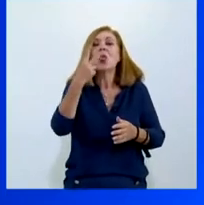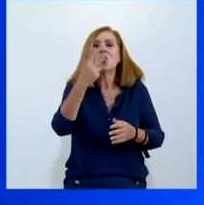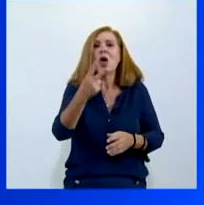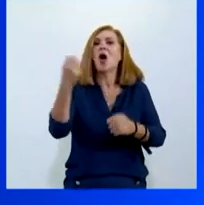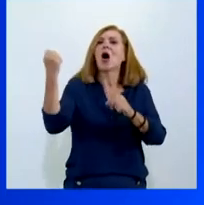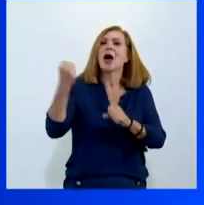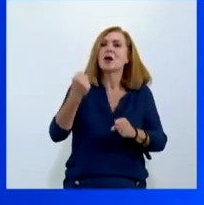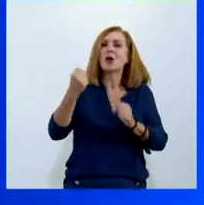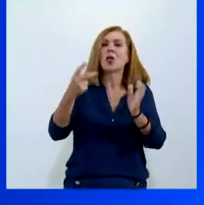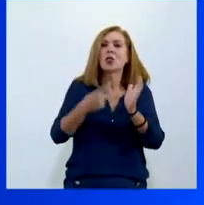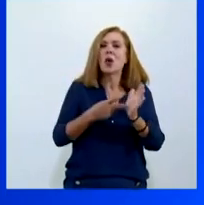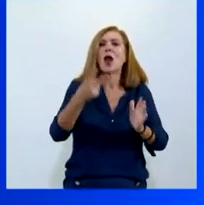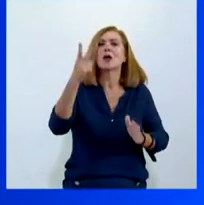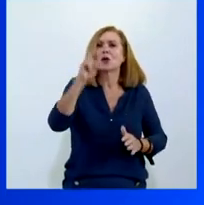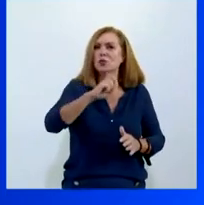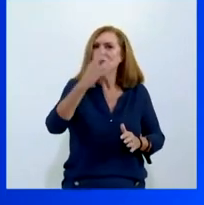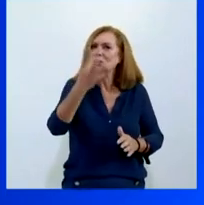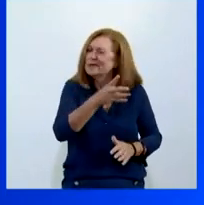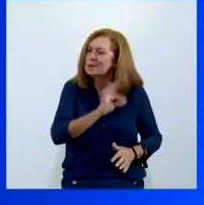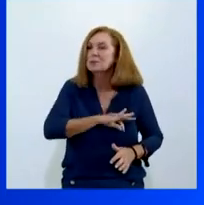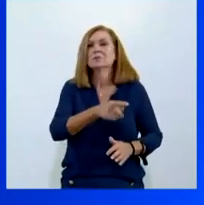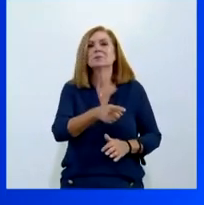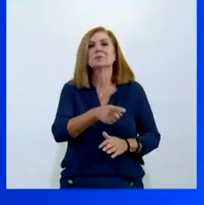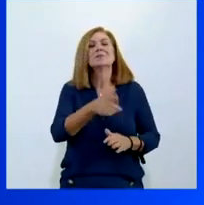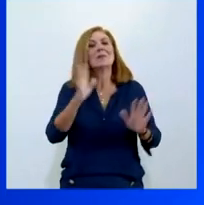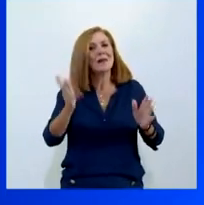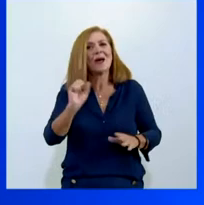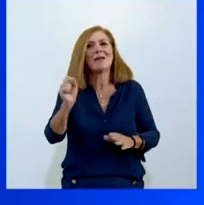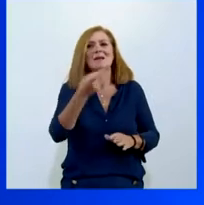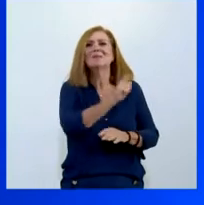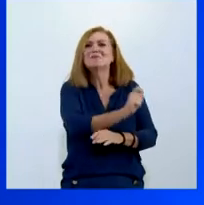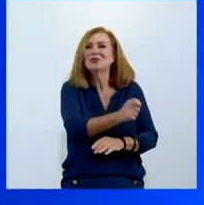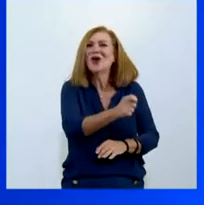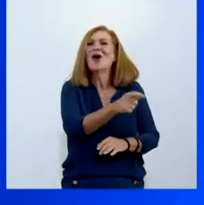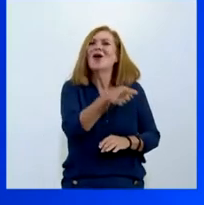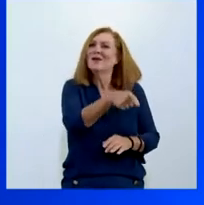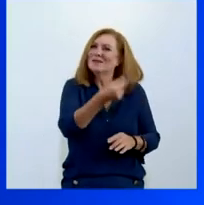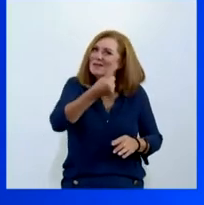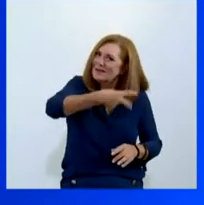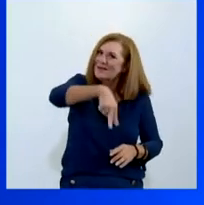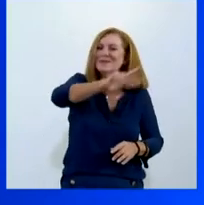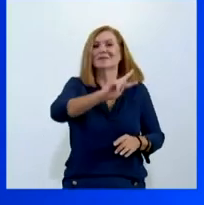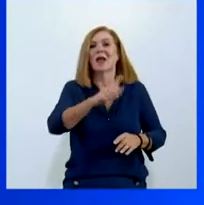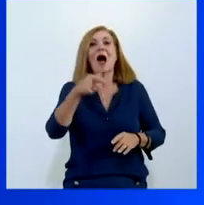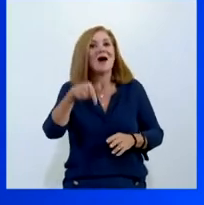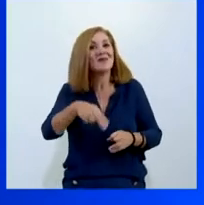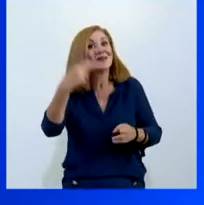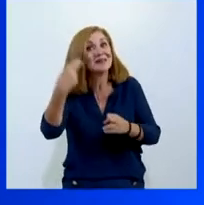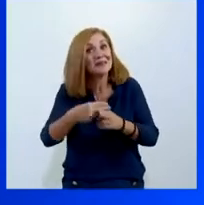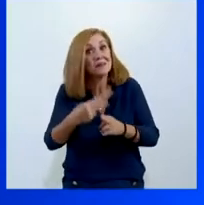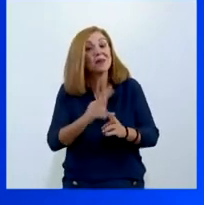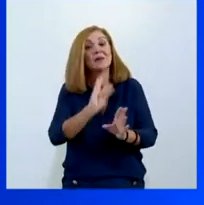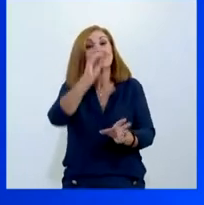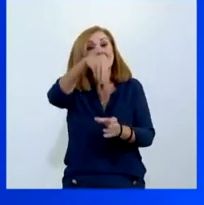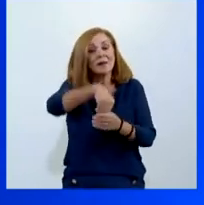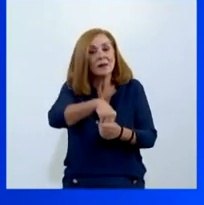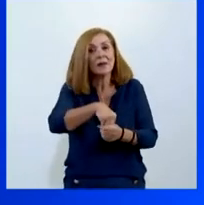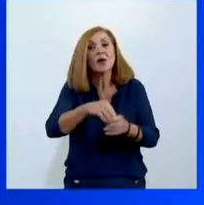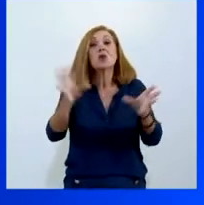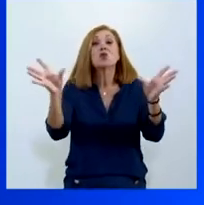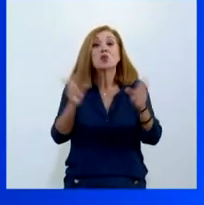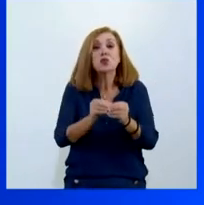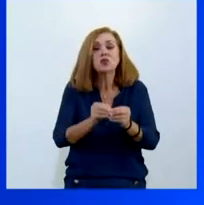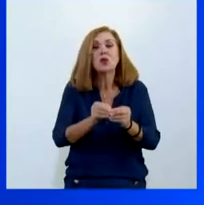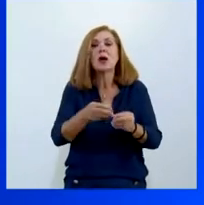2 Ιανουαρίου 2024 και θα δει αύξηση στον μισθό του. Όλα αυτά είναι σημαντικές παρεμβάσεις που έχουν να κάνουν με την